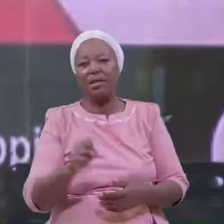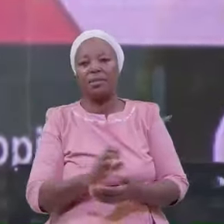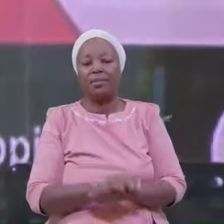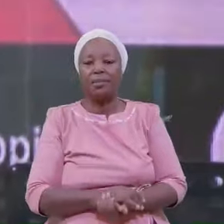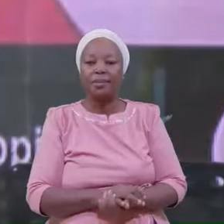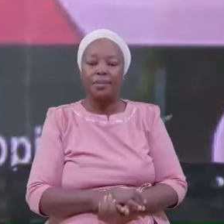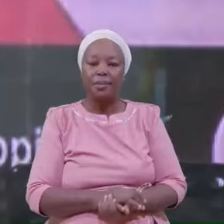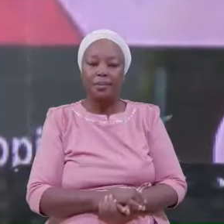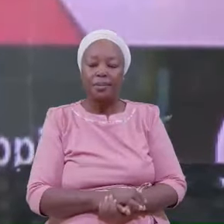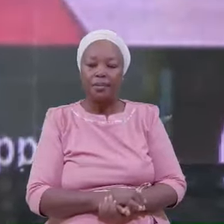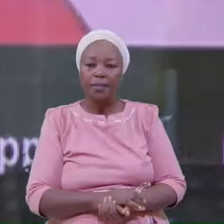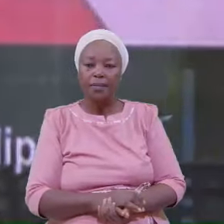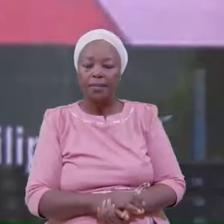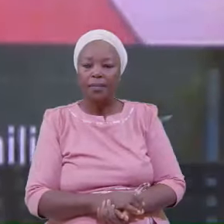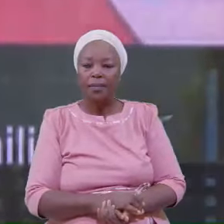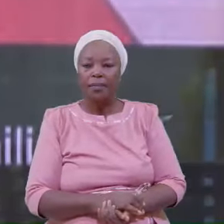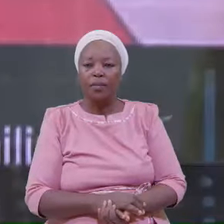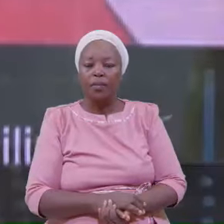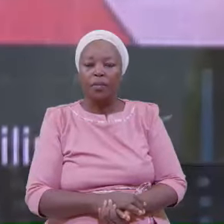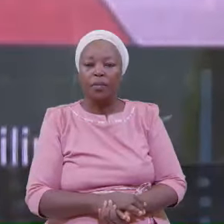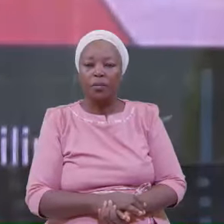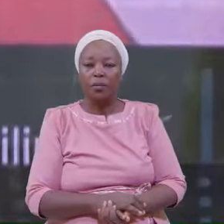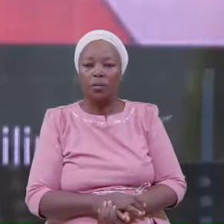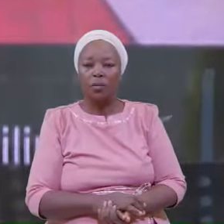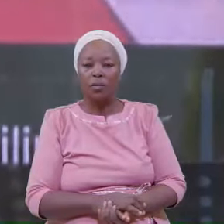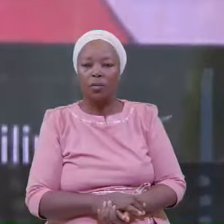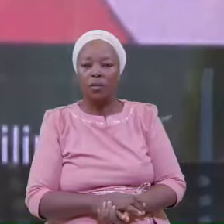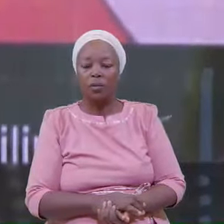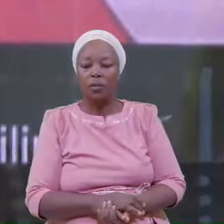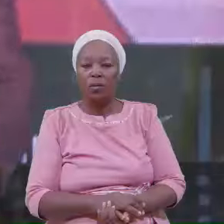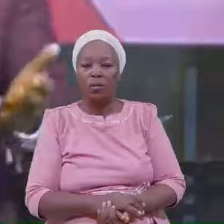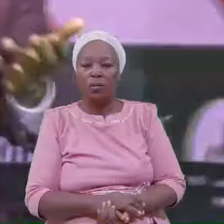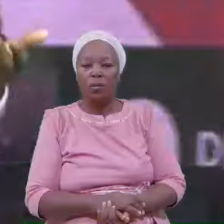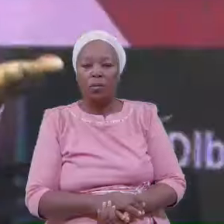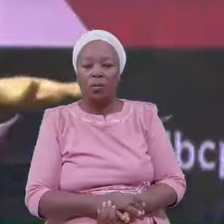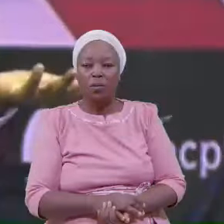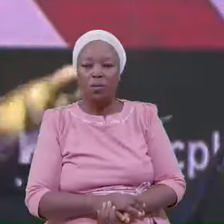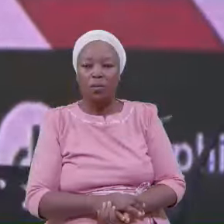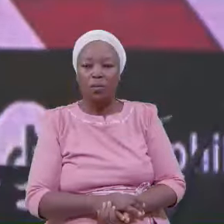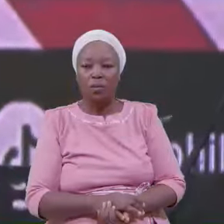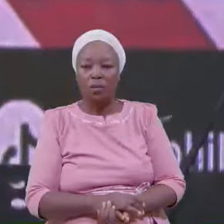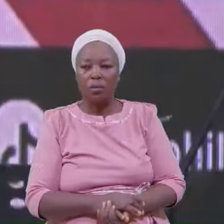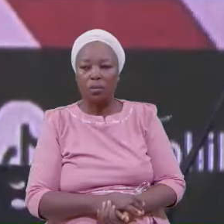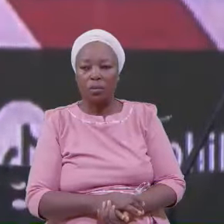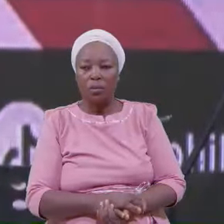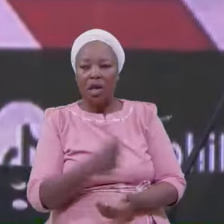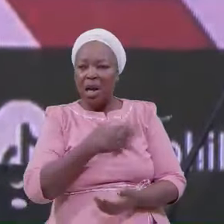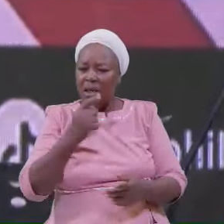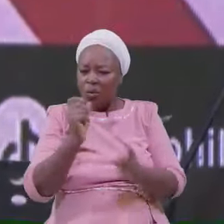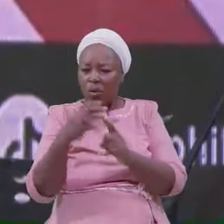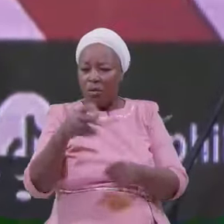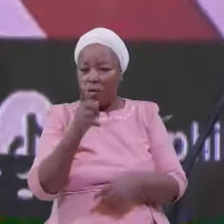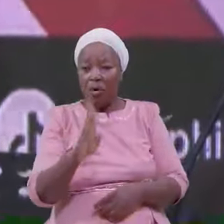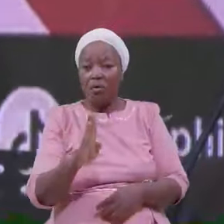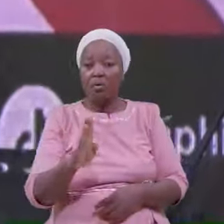niya ang lahat ng kasalanan at dinala niya ang lahat ng kasakitan. And the word of God assures us. At sinabi